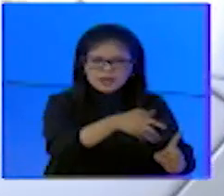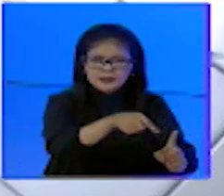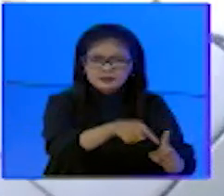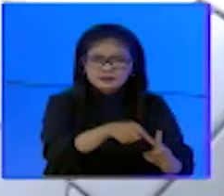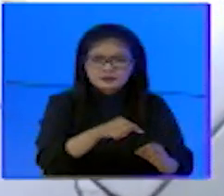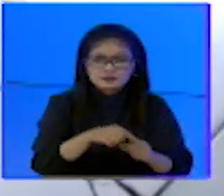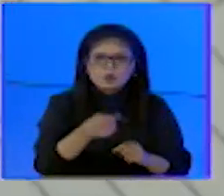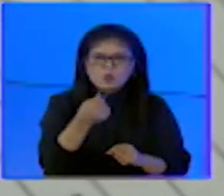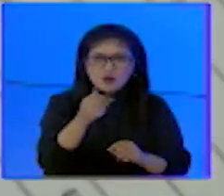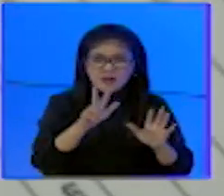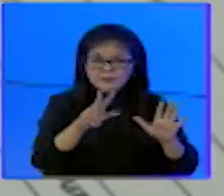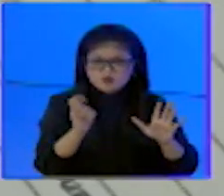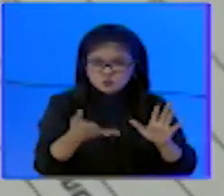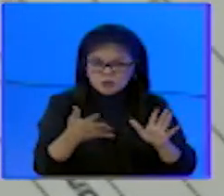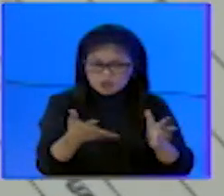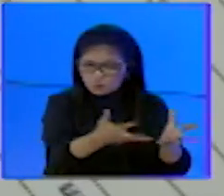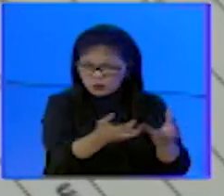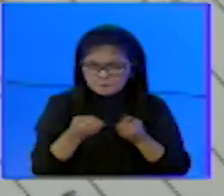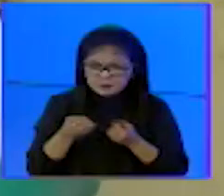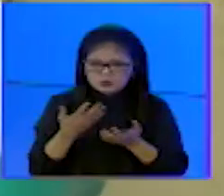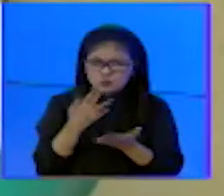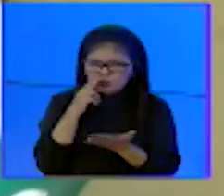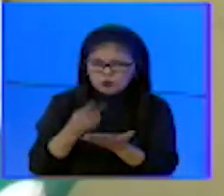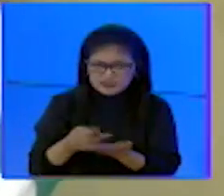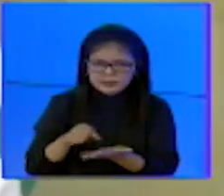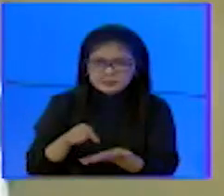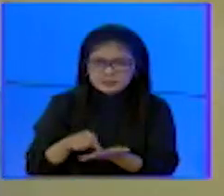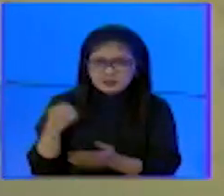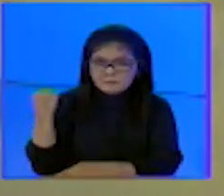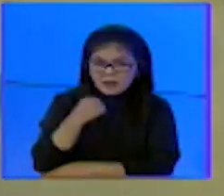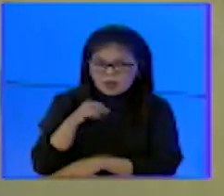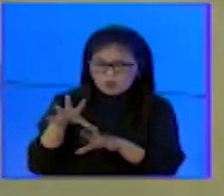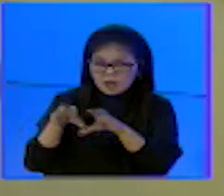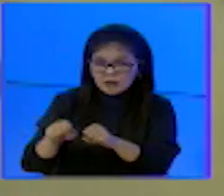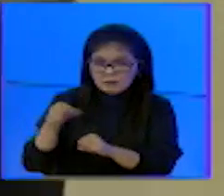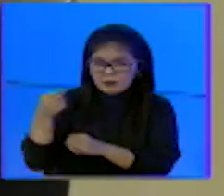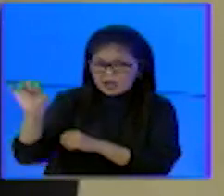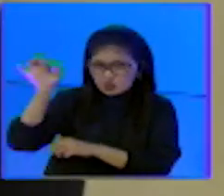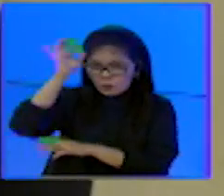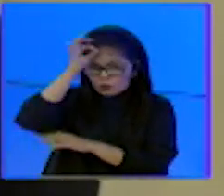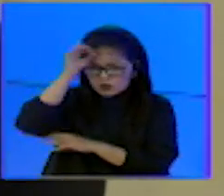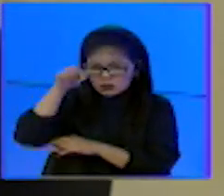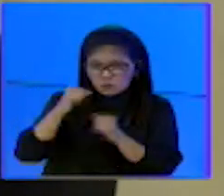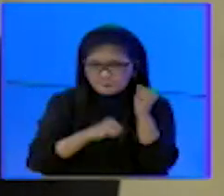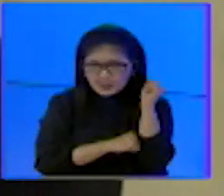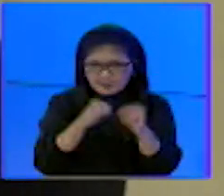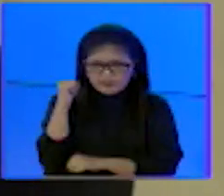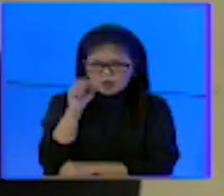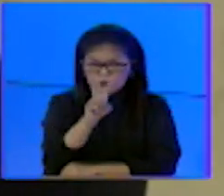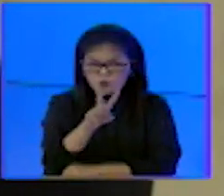Uang 8 juta rupiah diamankan polisi sebagai barang bukti. Pelaku ditahan di Mapolsek Kalidoni, Palembang, sementara dua rekannya